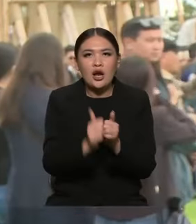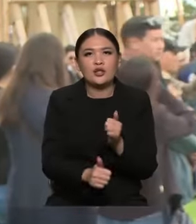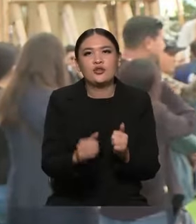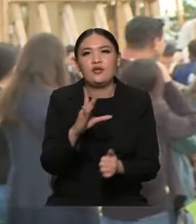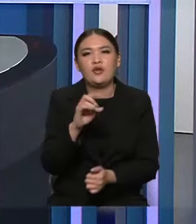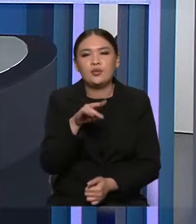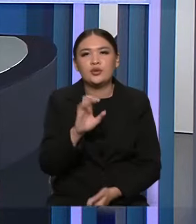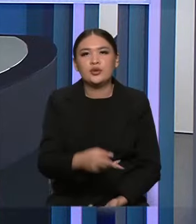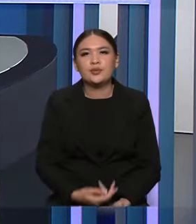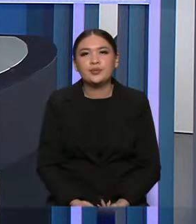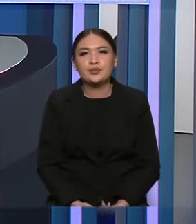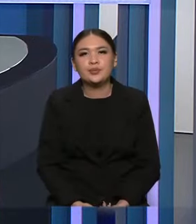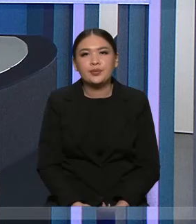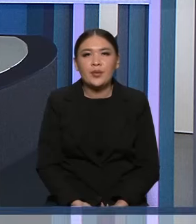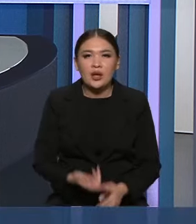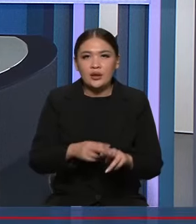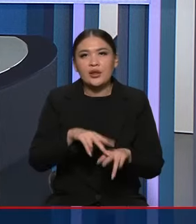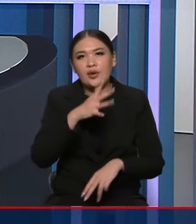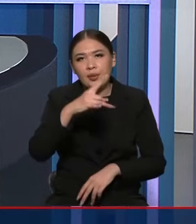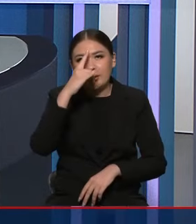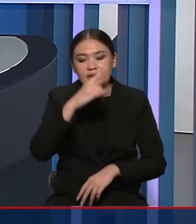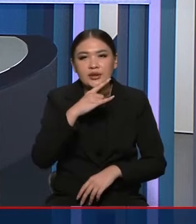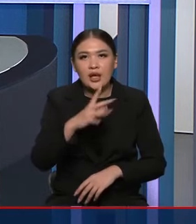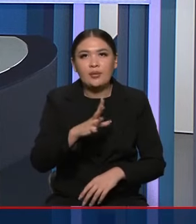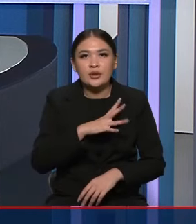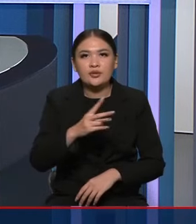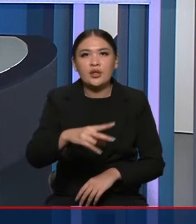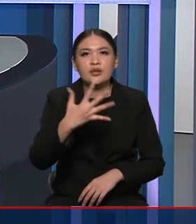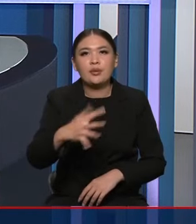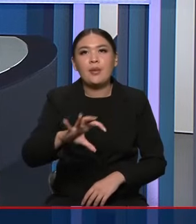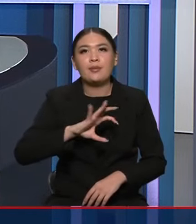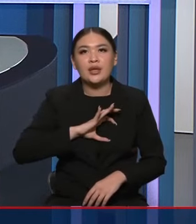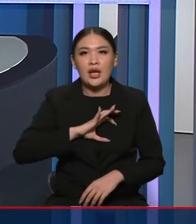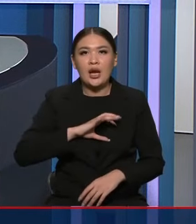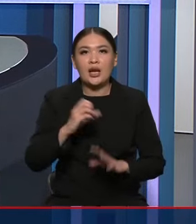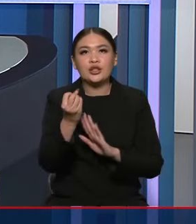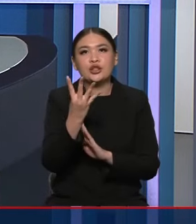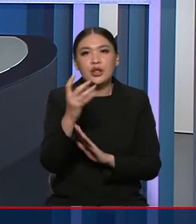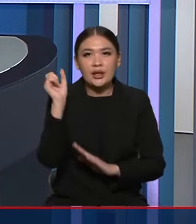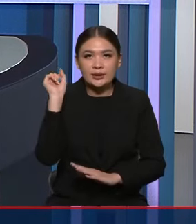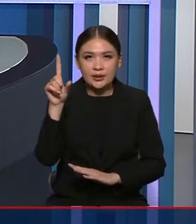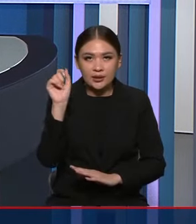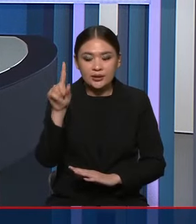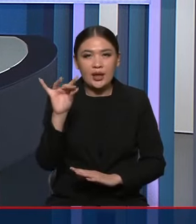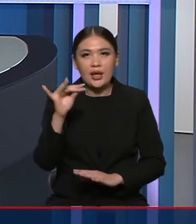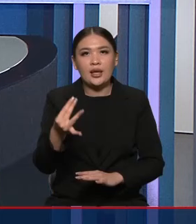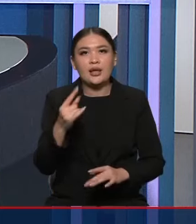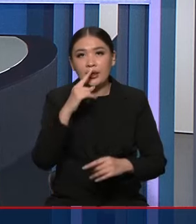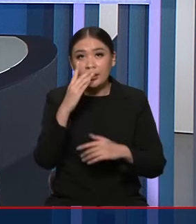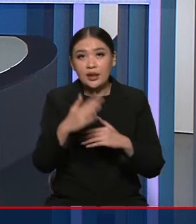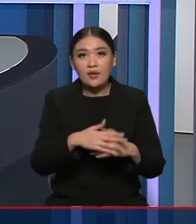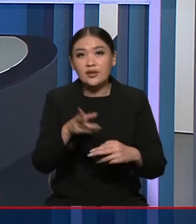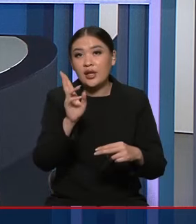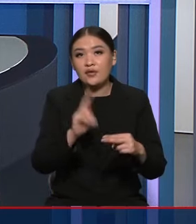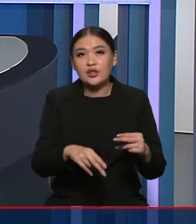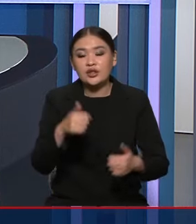выпуска. Тем временем Казахстан завоевал уже 25 медалей, из них 14 золотых. И совсем недавно